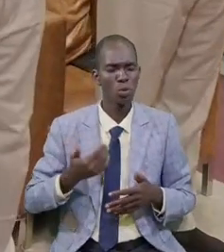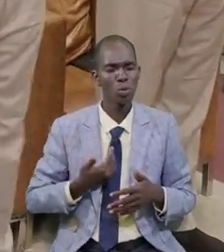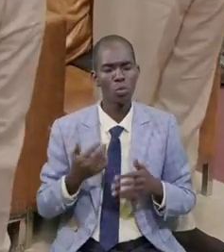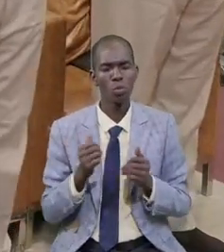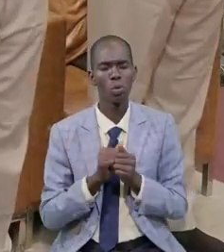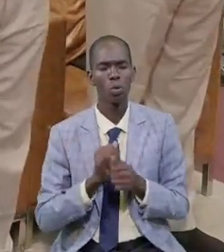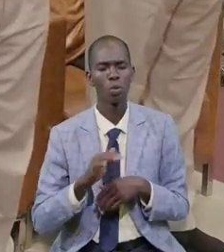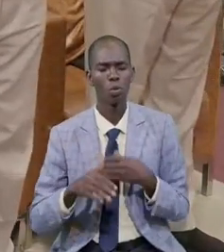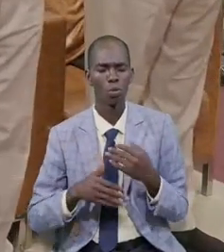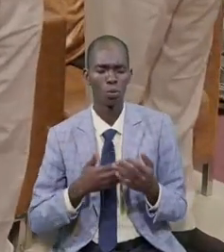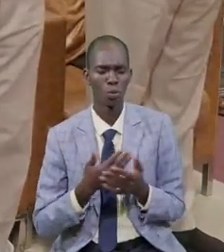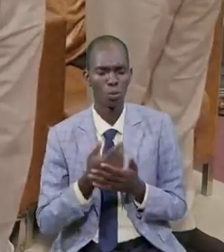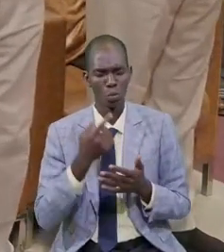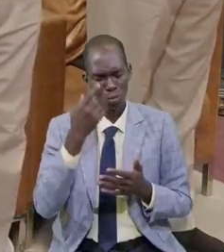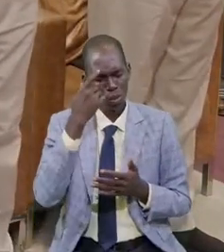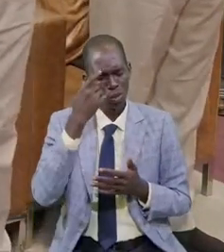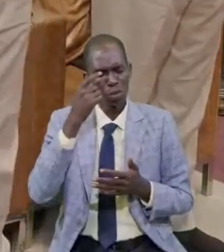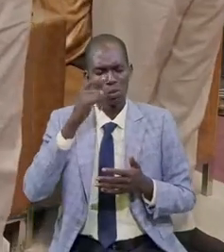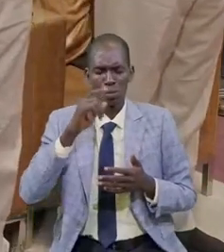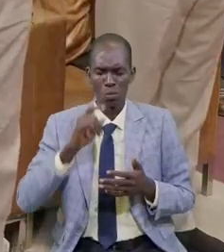esprit.